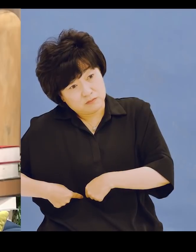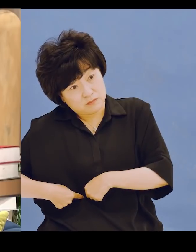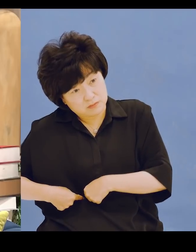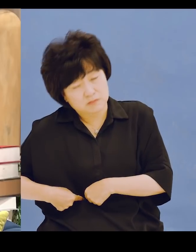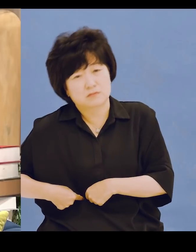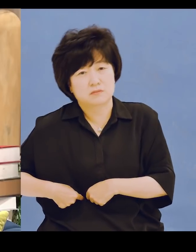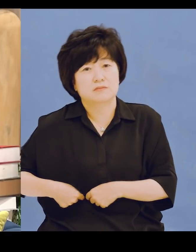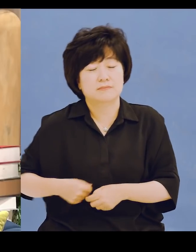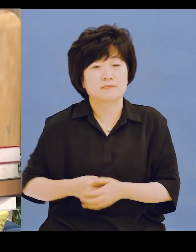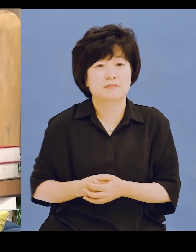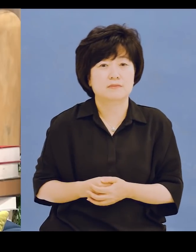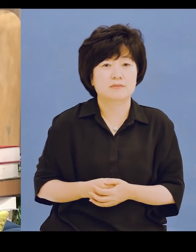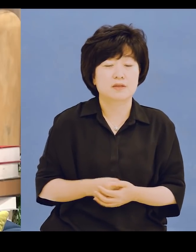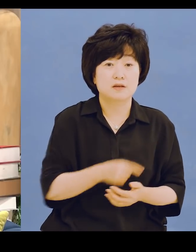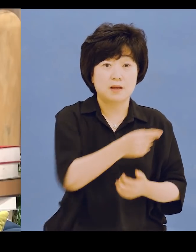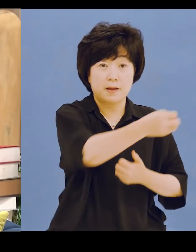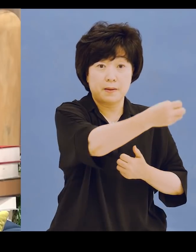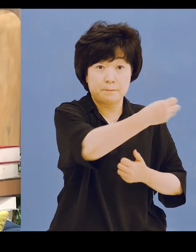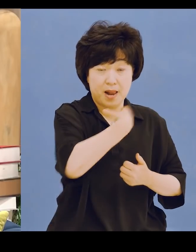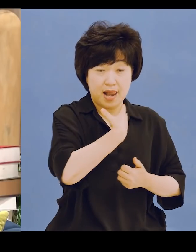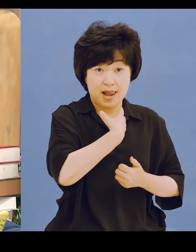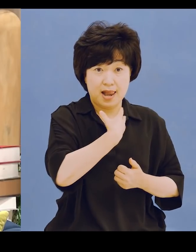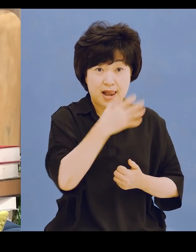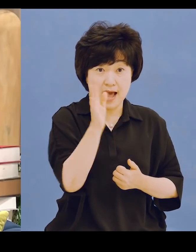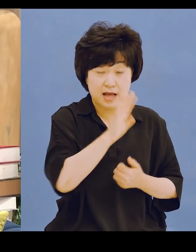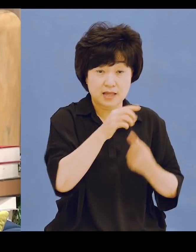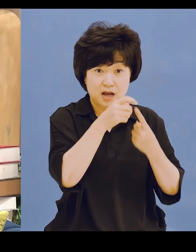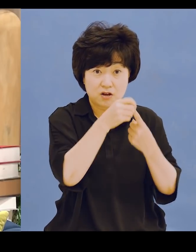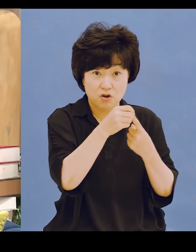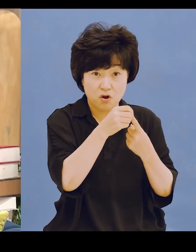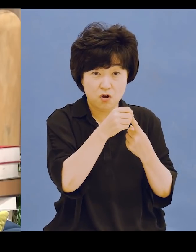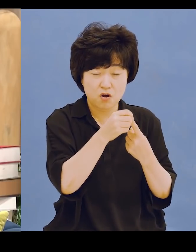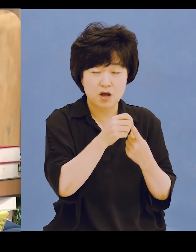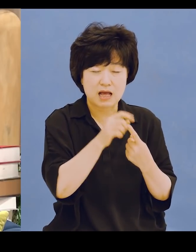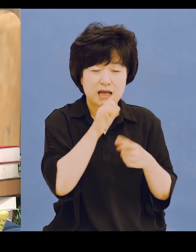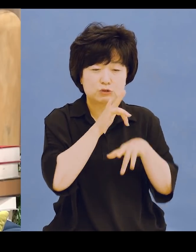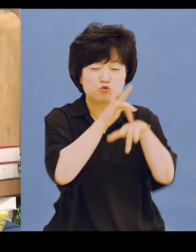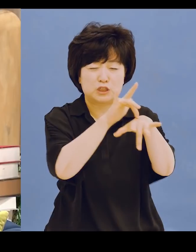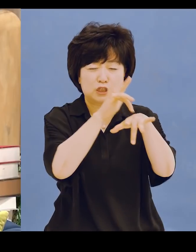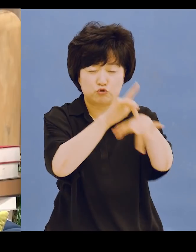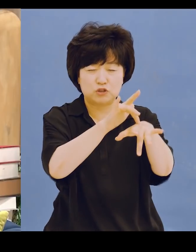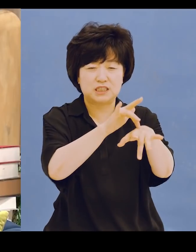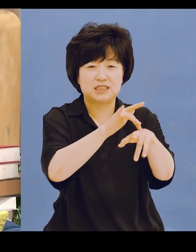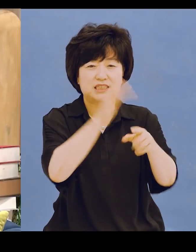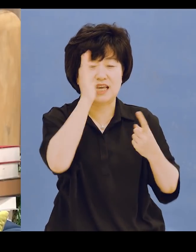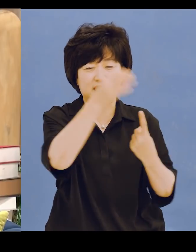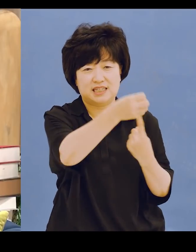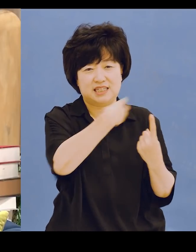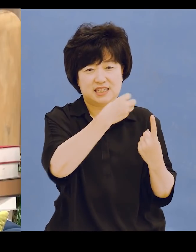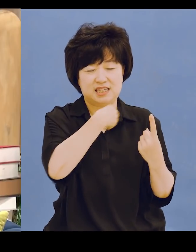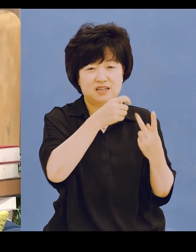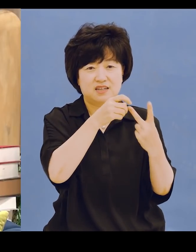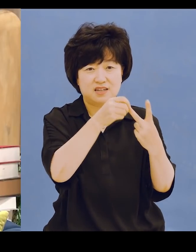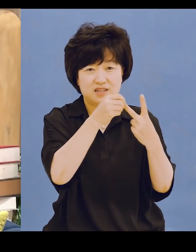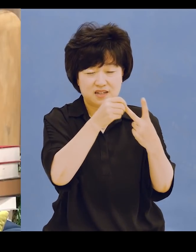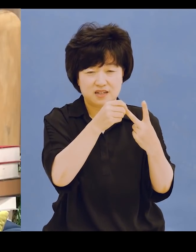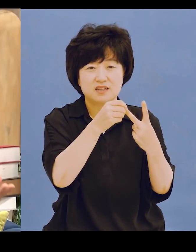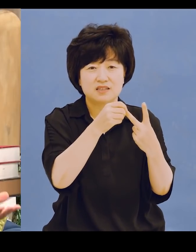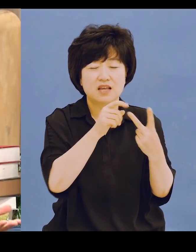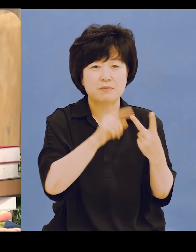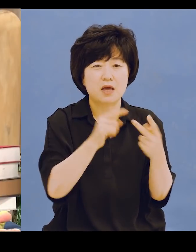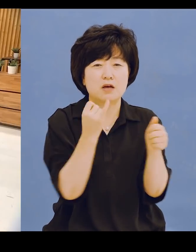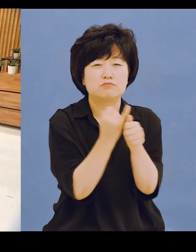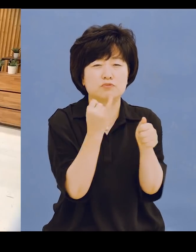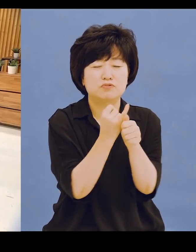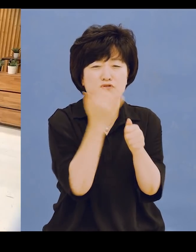악령에 대해서 그다음에 또 말하지 않은 것이 부부관계에 대해서 네. 왜냐면 제가 치료해서 알아요. 여자의 80%가 다 임질에